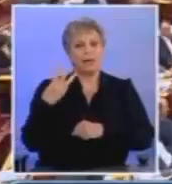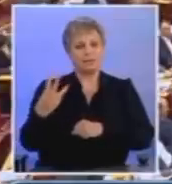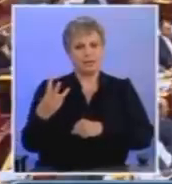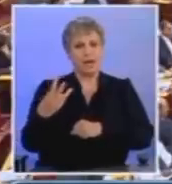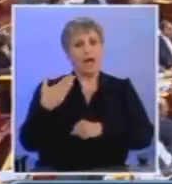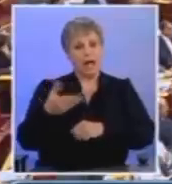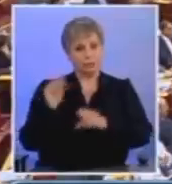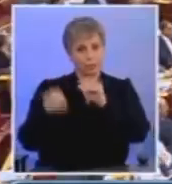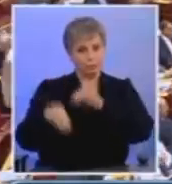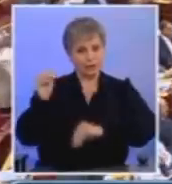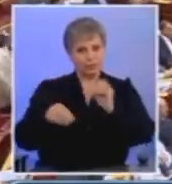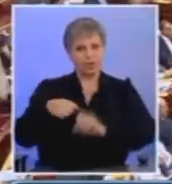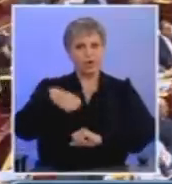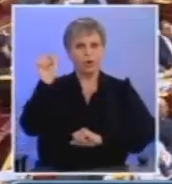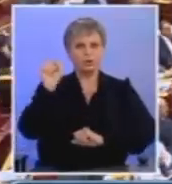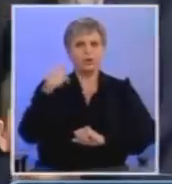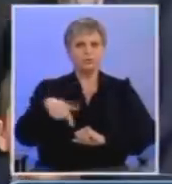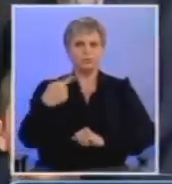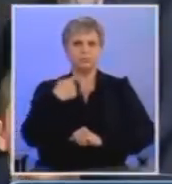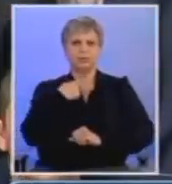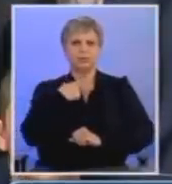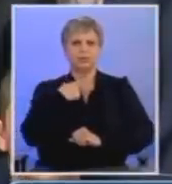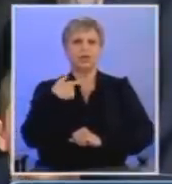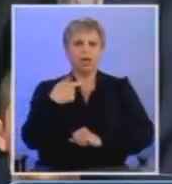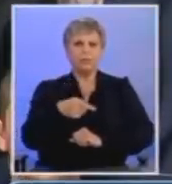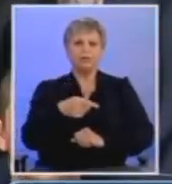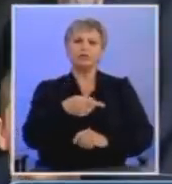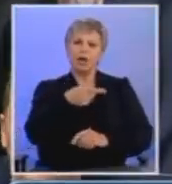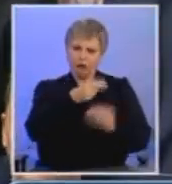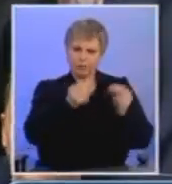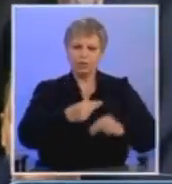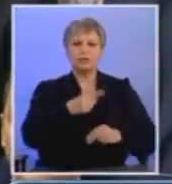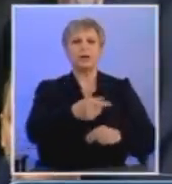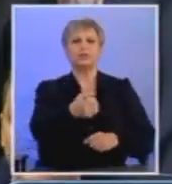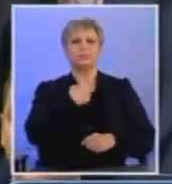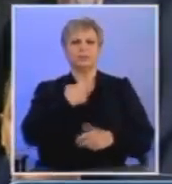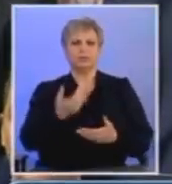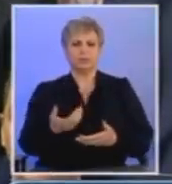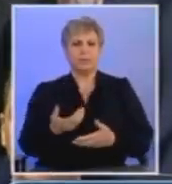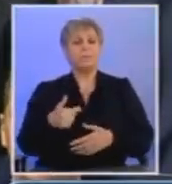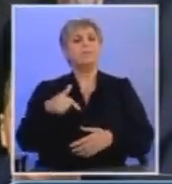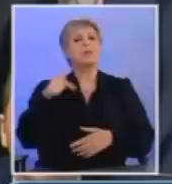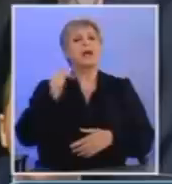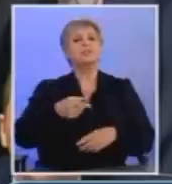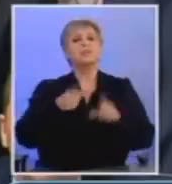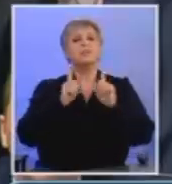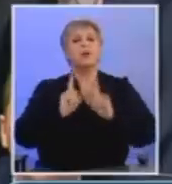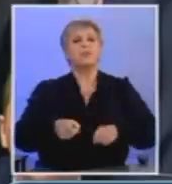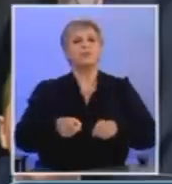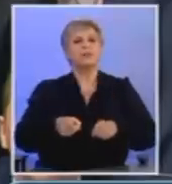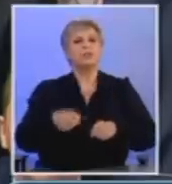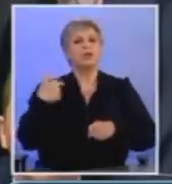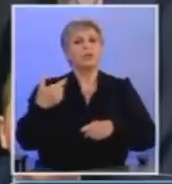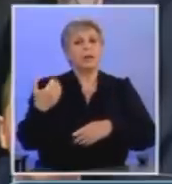αυτό να ερωτήσω, αυτοί που αποφασίζουν όλα αυτά μετά από ένα